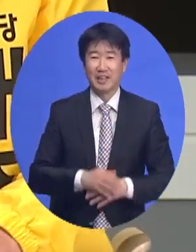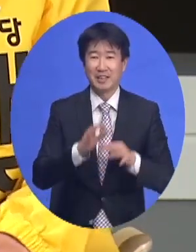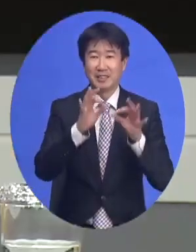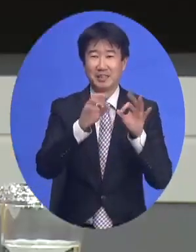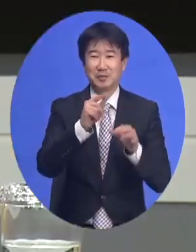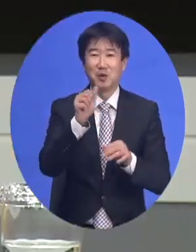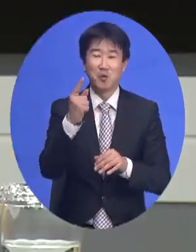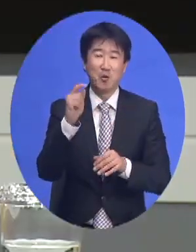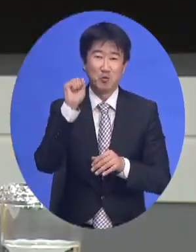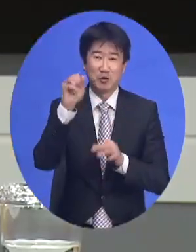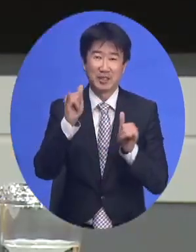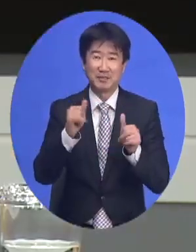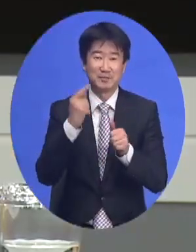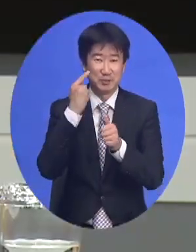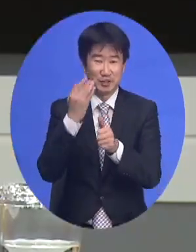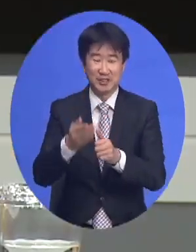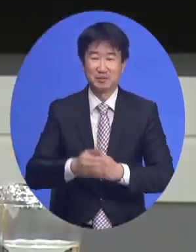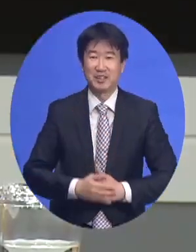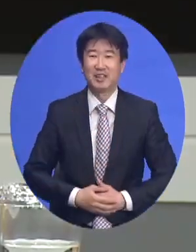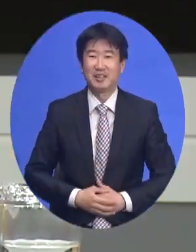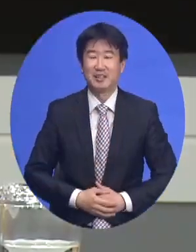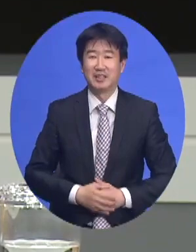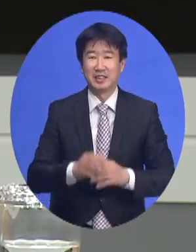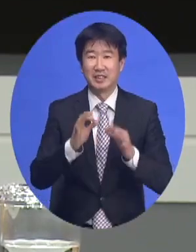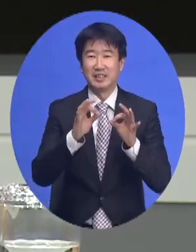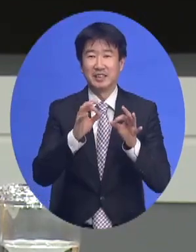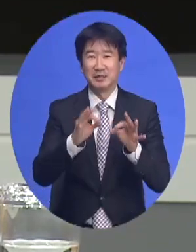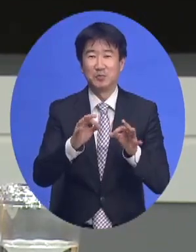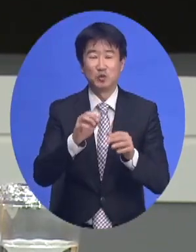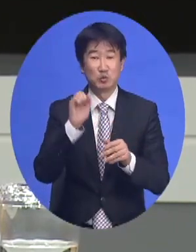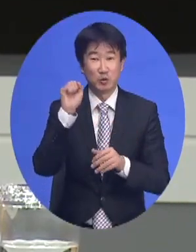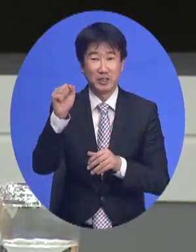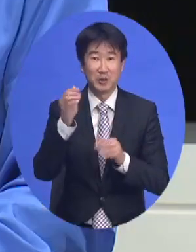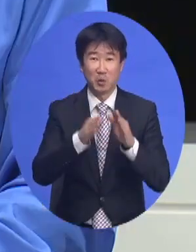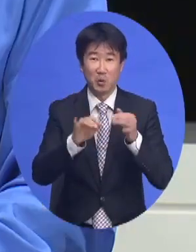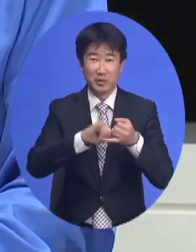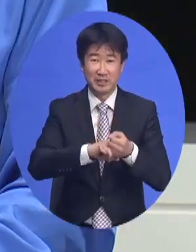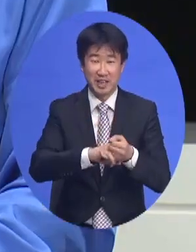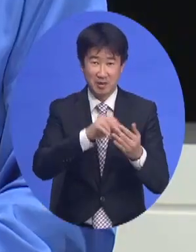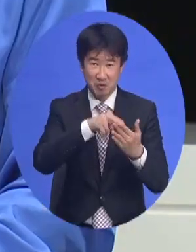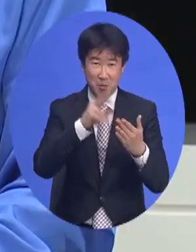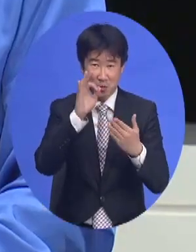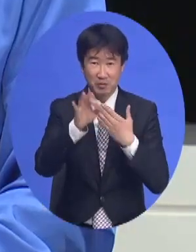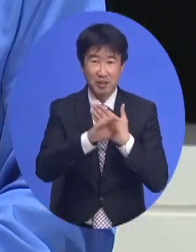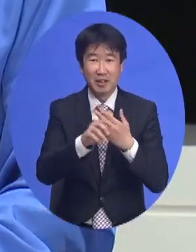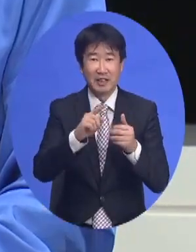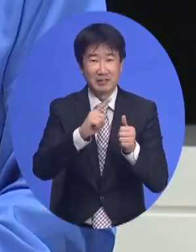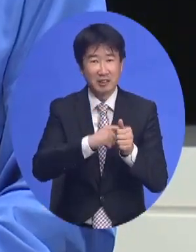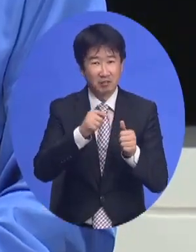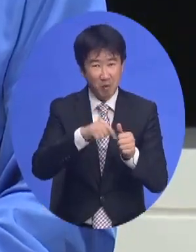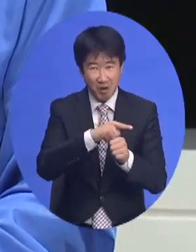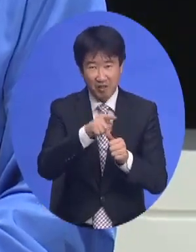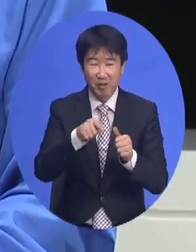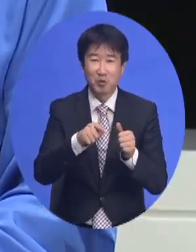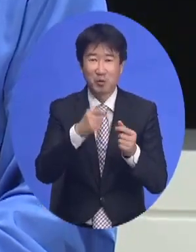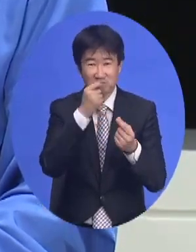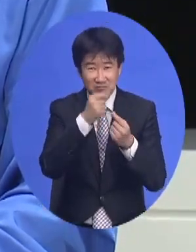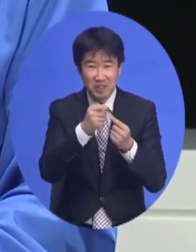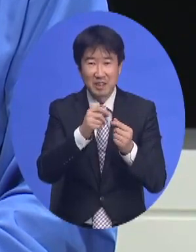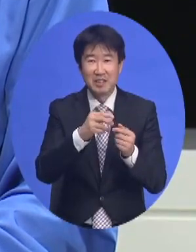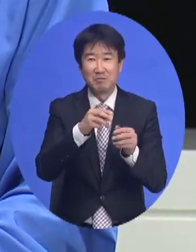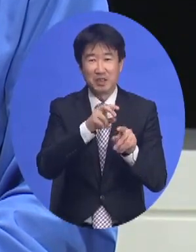김정호 후보자님께 질문 드리겠습니다. 김정호 후보자님의 공약을 다 보면 다 친환경이고 다 뭐 만들